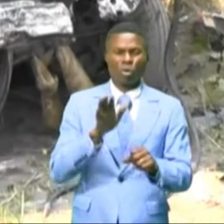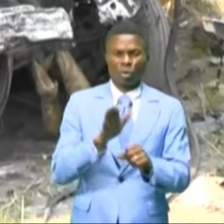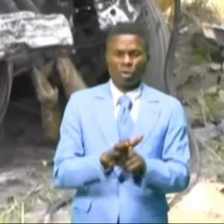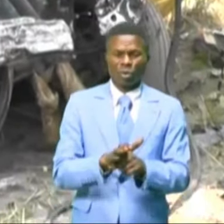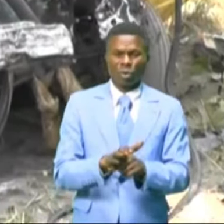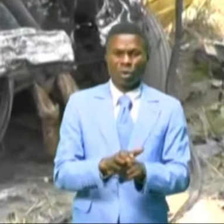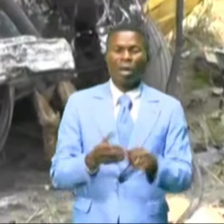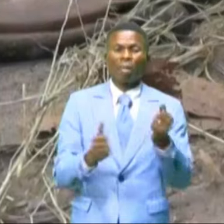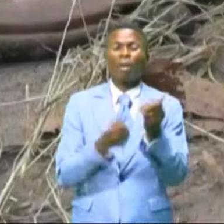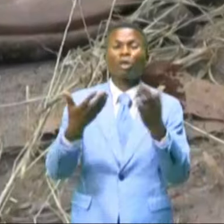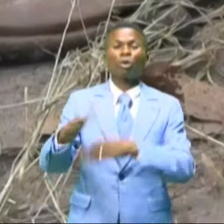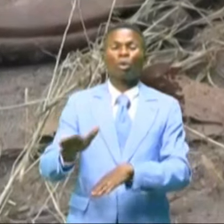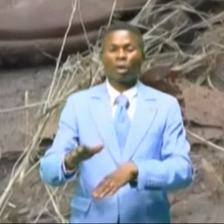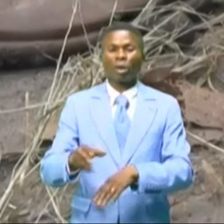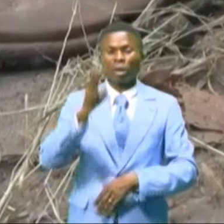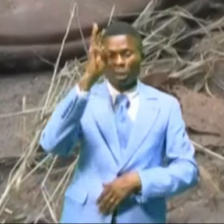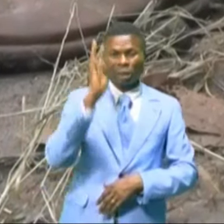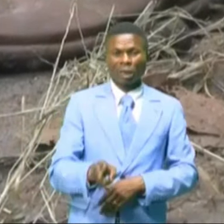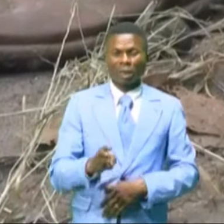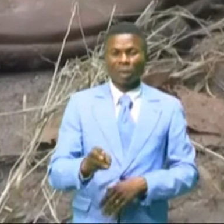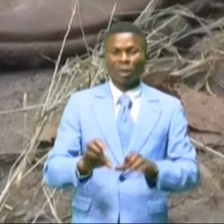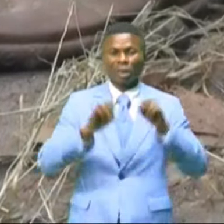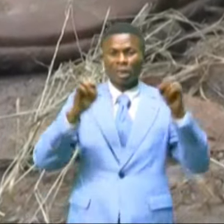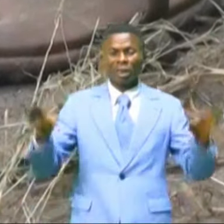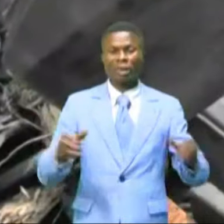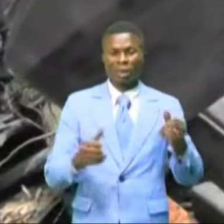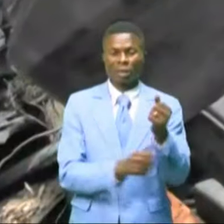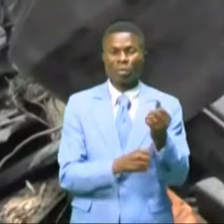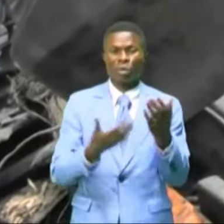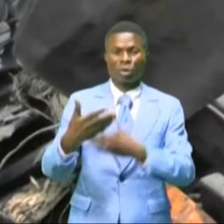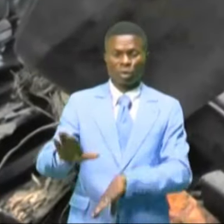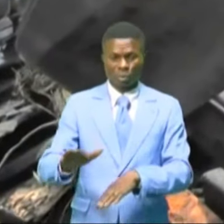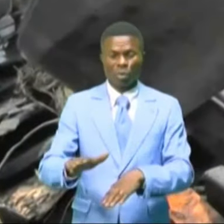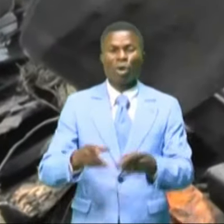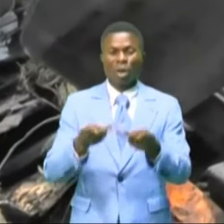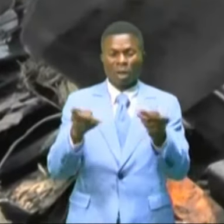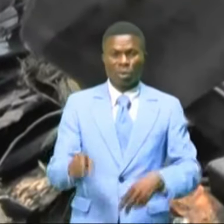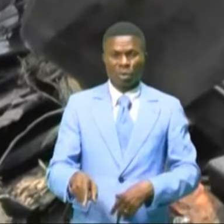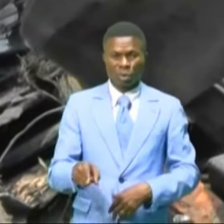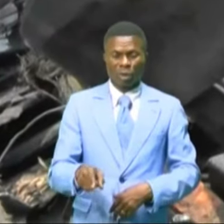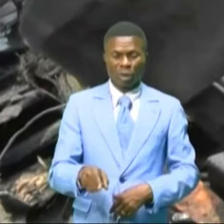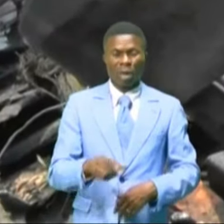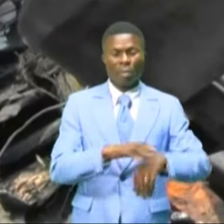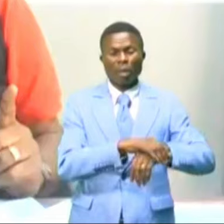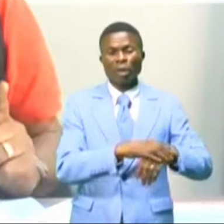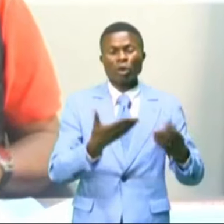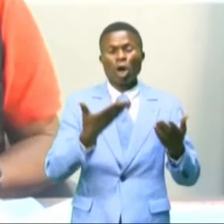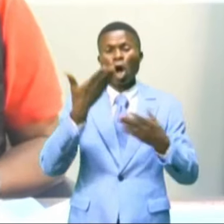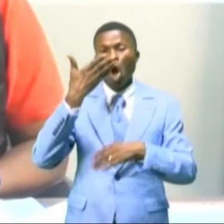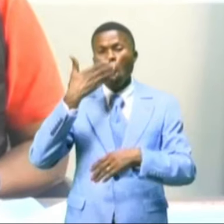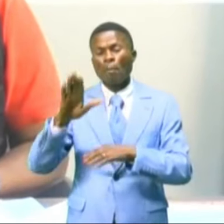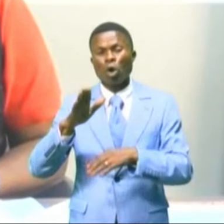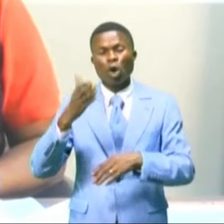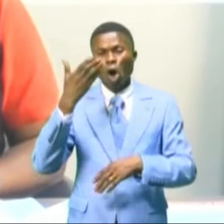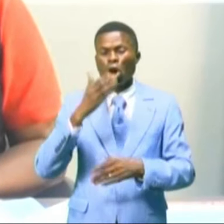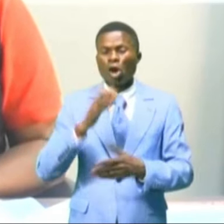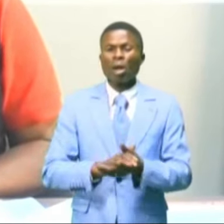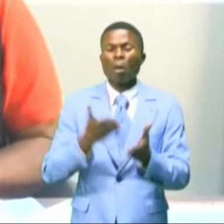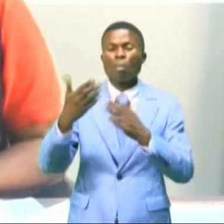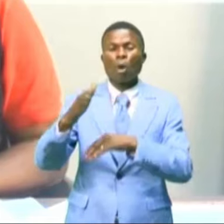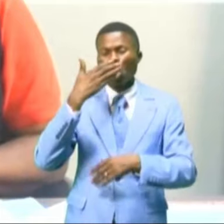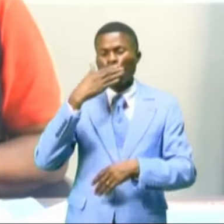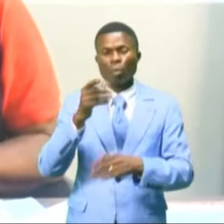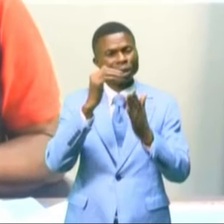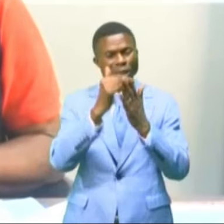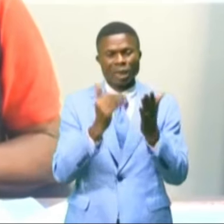de tués, 350 tués sur place. Sans compter les blessés graves qui meurent dans les hôpitaux.